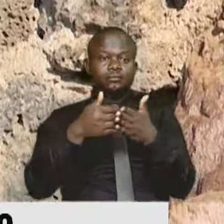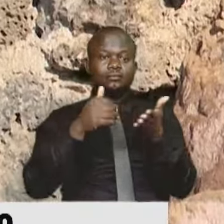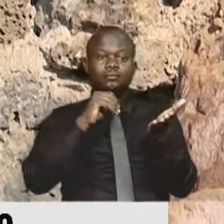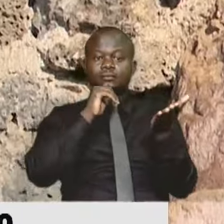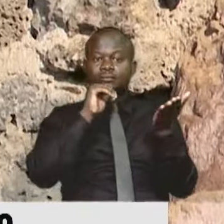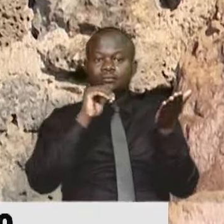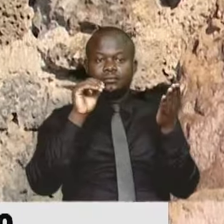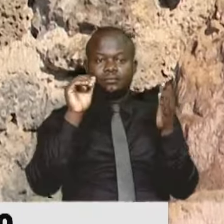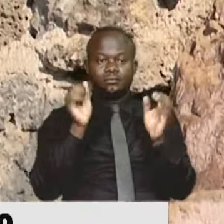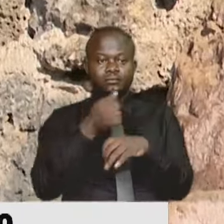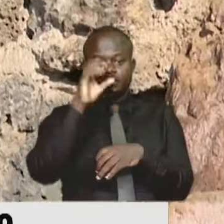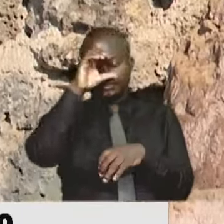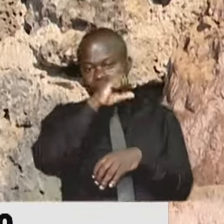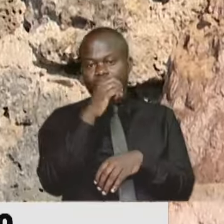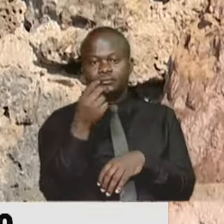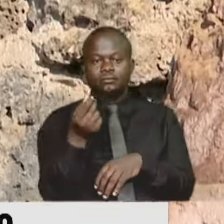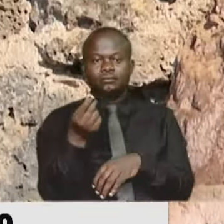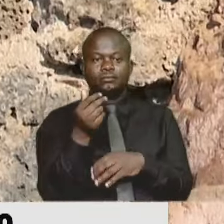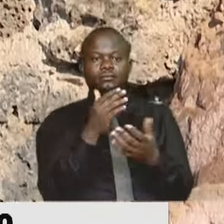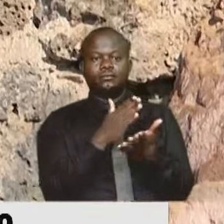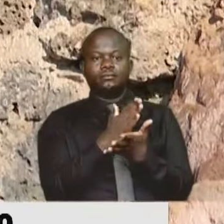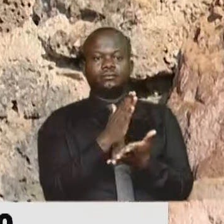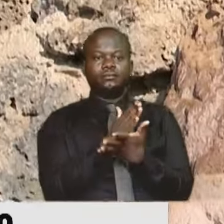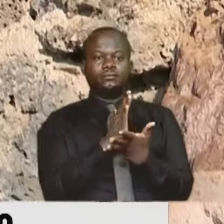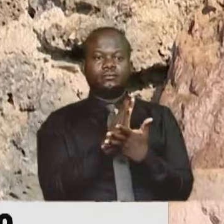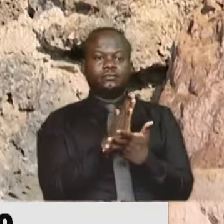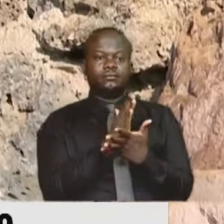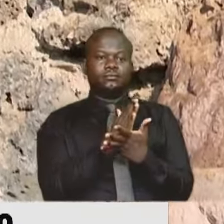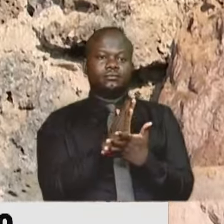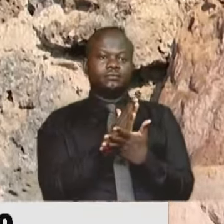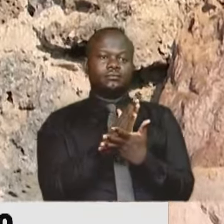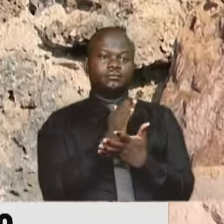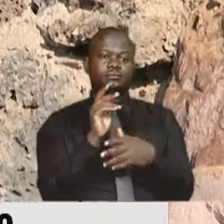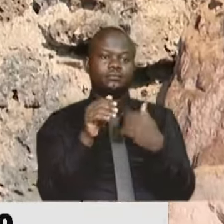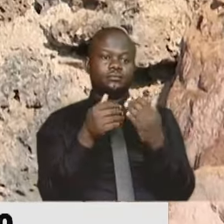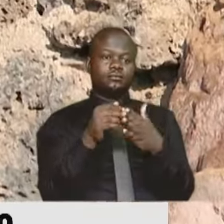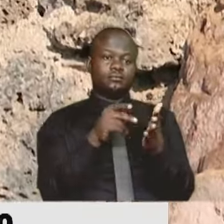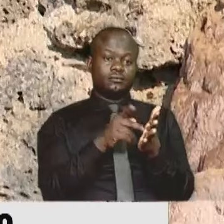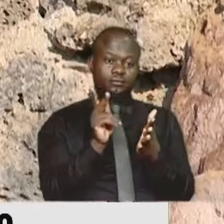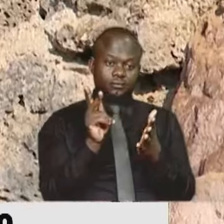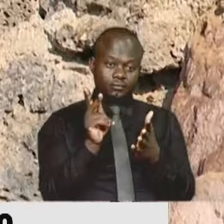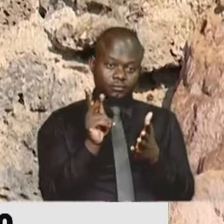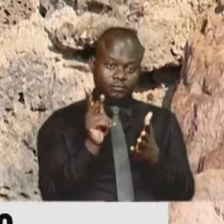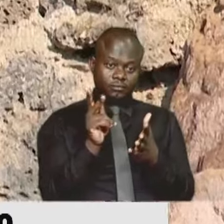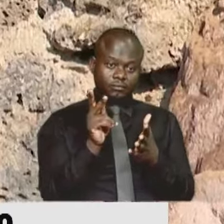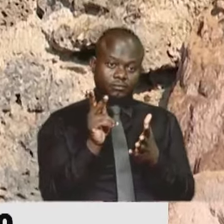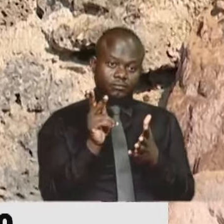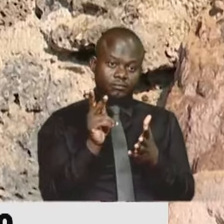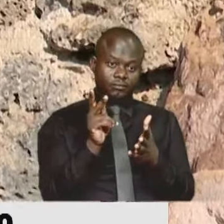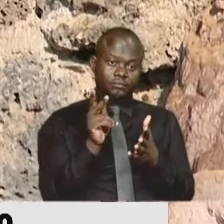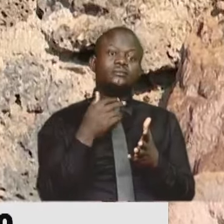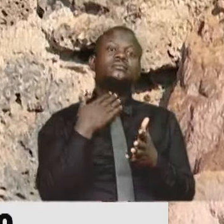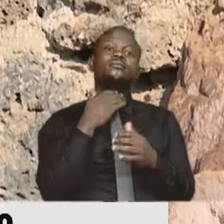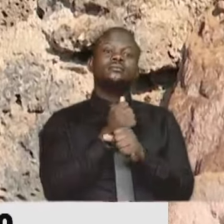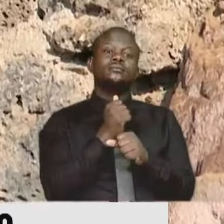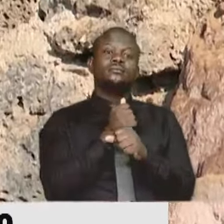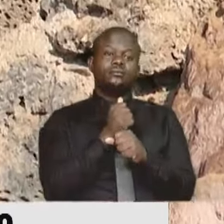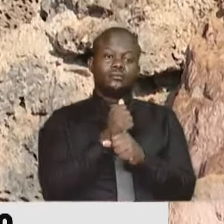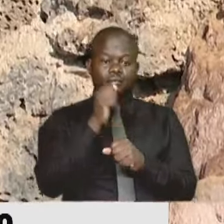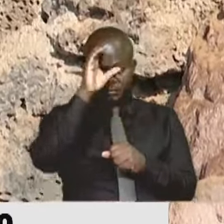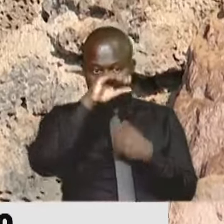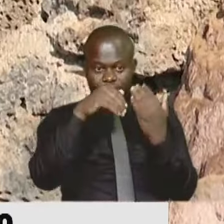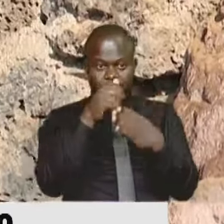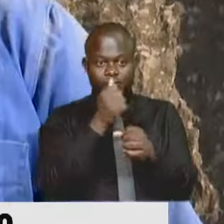ntagabura amafaranga. Ni ukuri abaturage baragurirwa, abashaka gukora bagashaka akazi